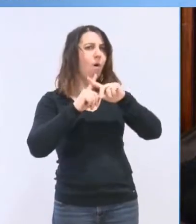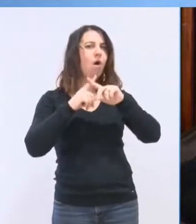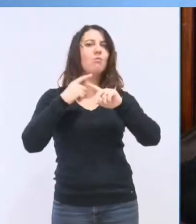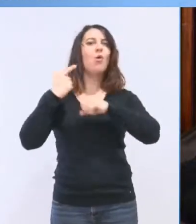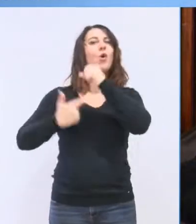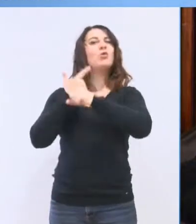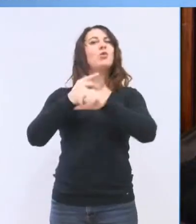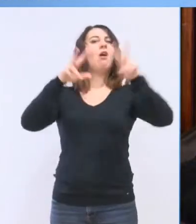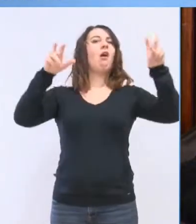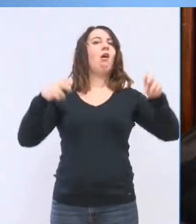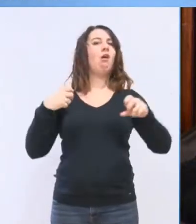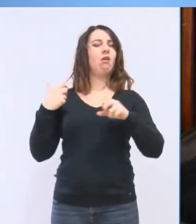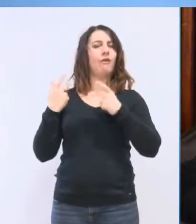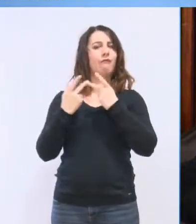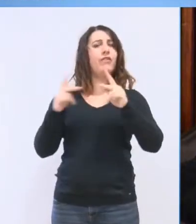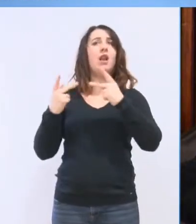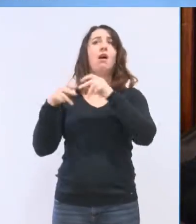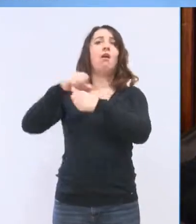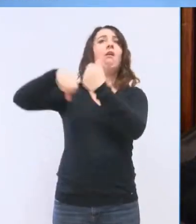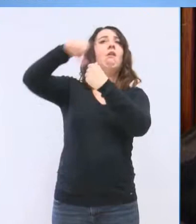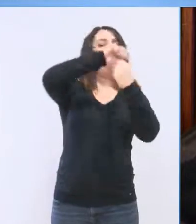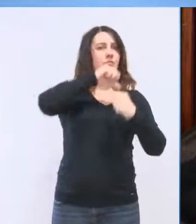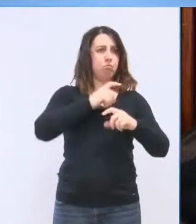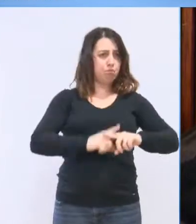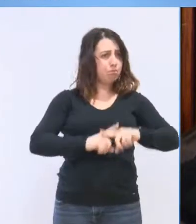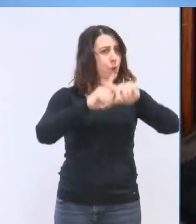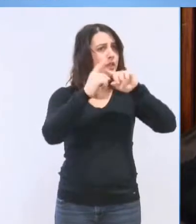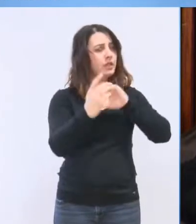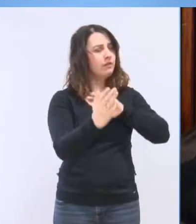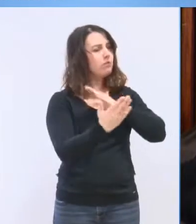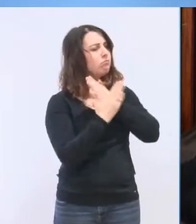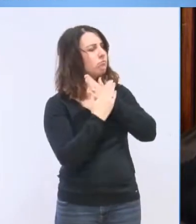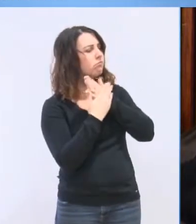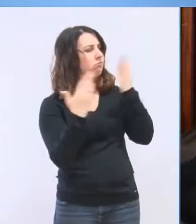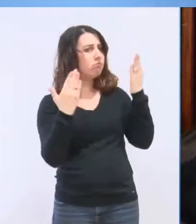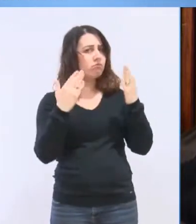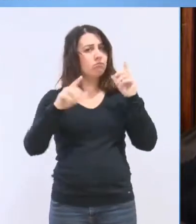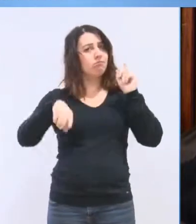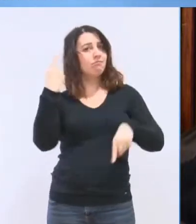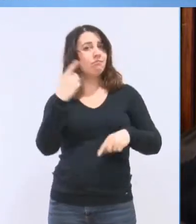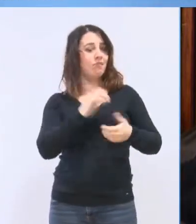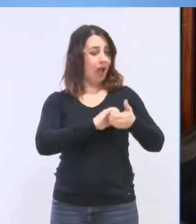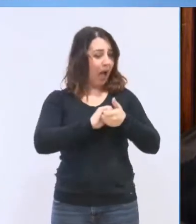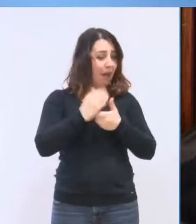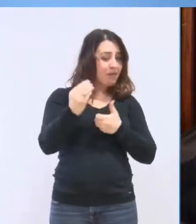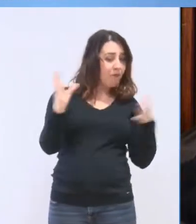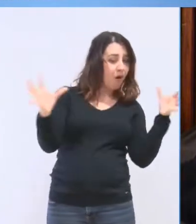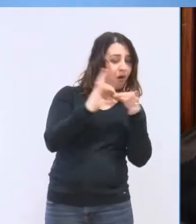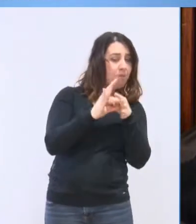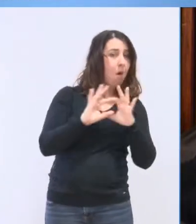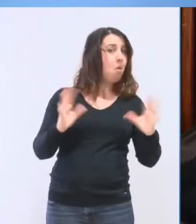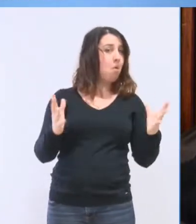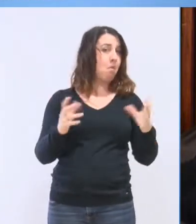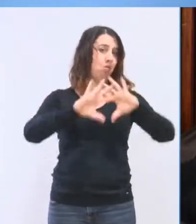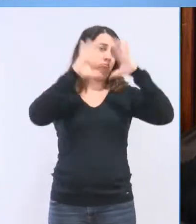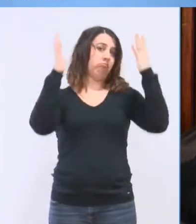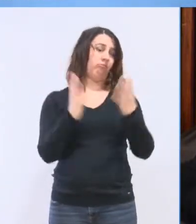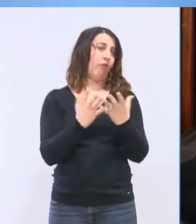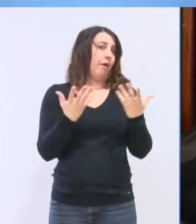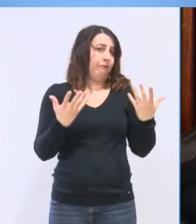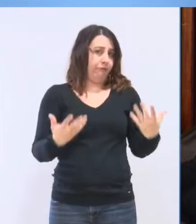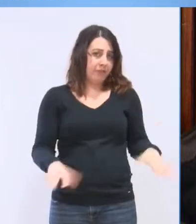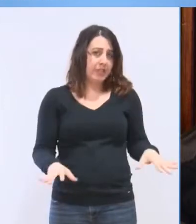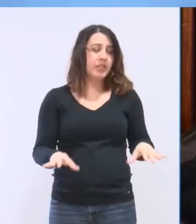Biennale qui concernent une ville, les points forts qui pourraient concerner une ville amie des enfants? Voilà, j'en ai fini.